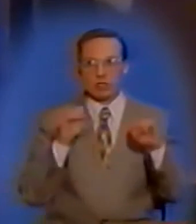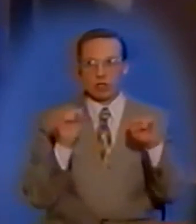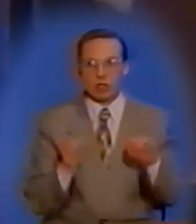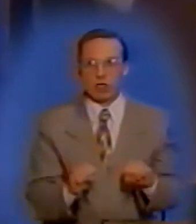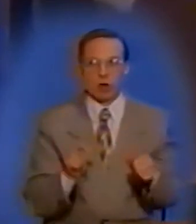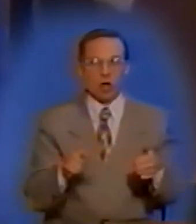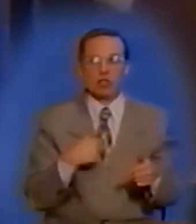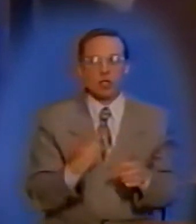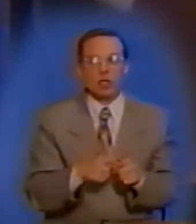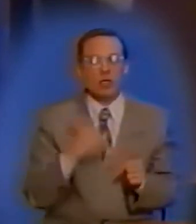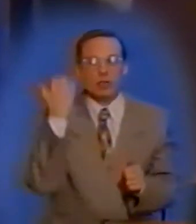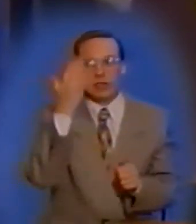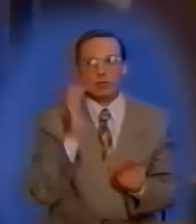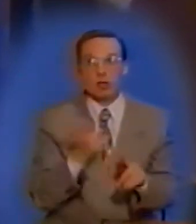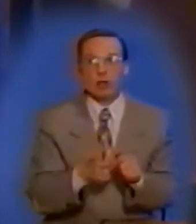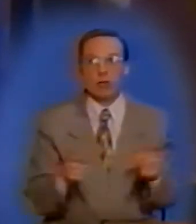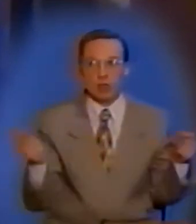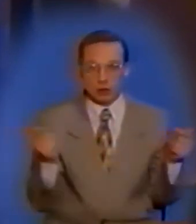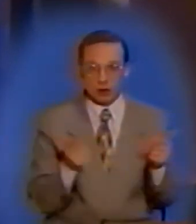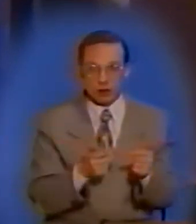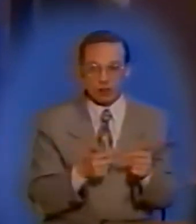Aš tada net neįsivaizduoju labai tiksliai, kad